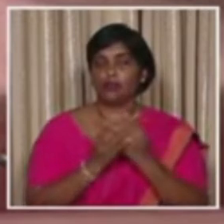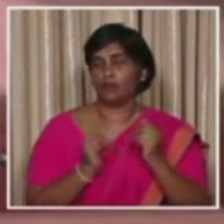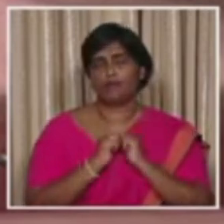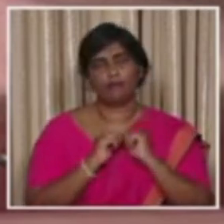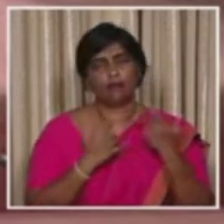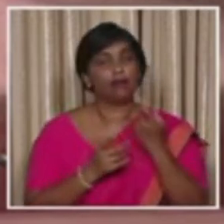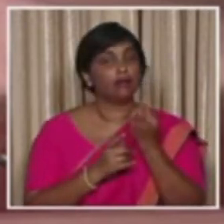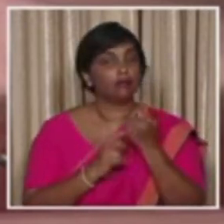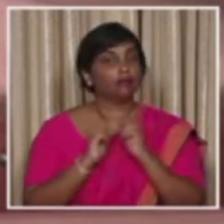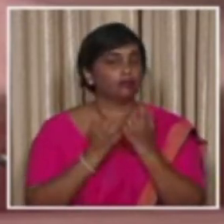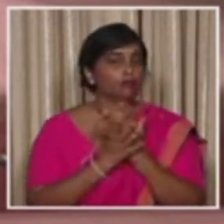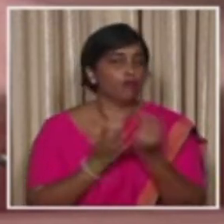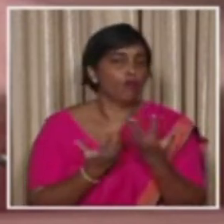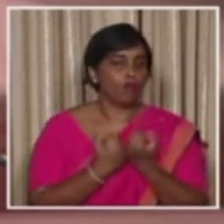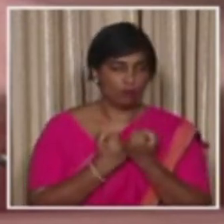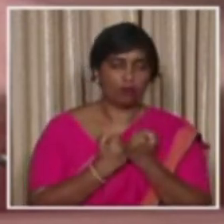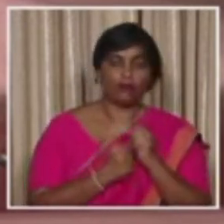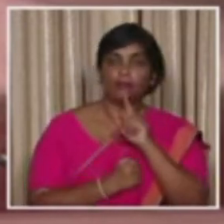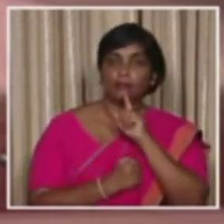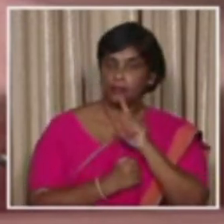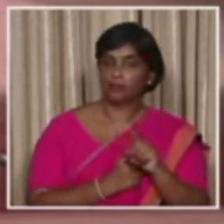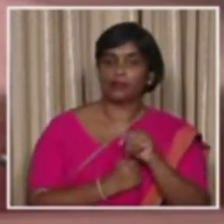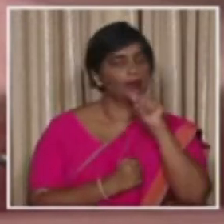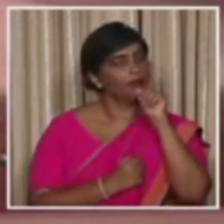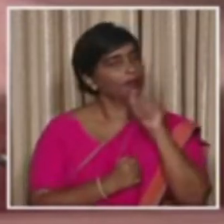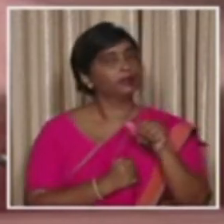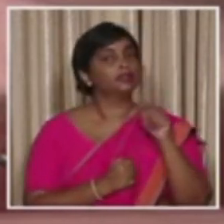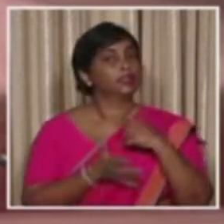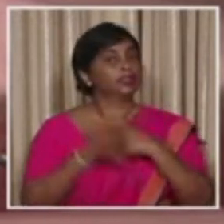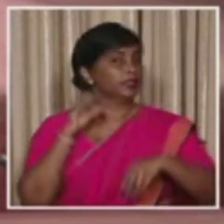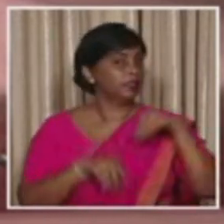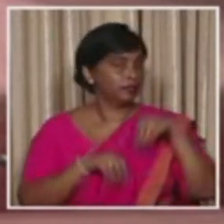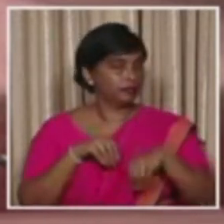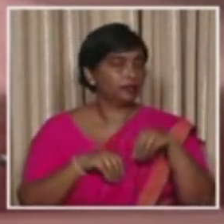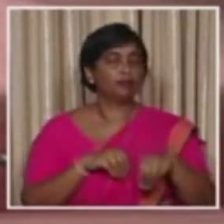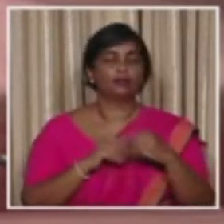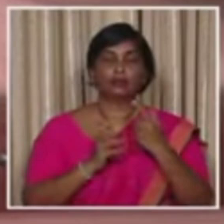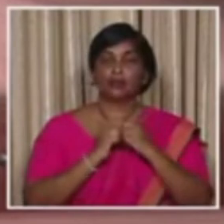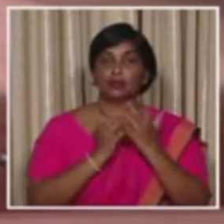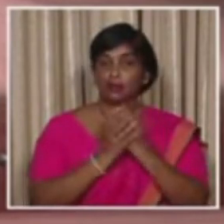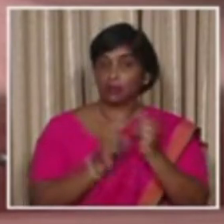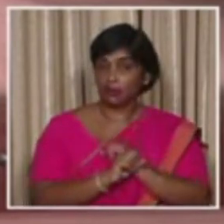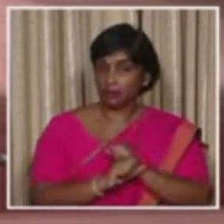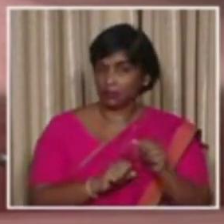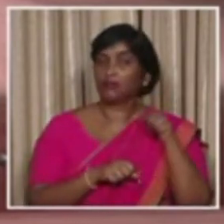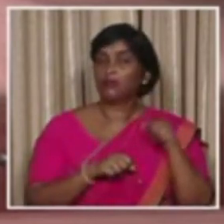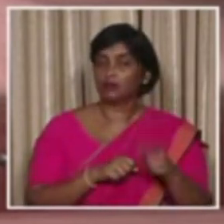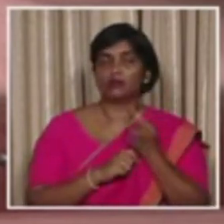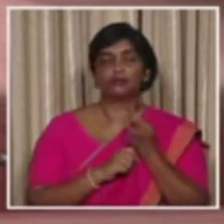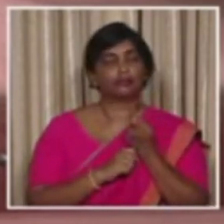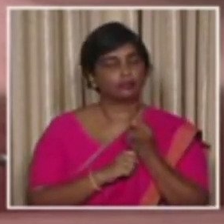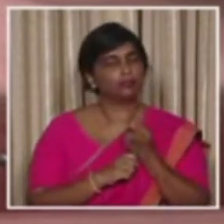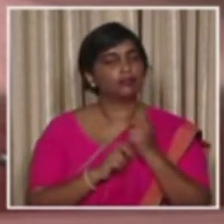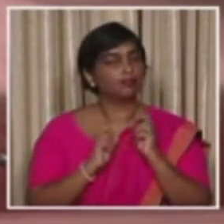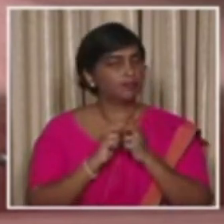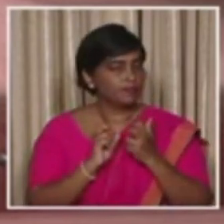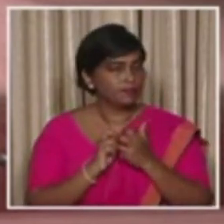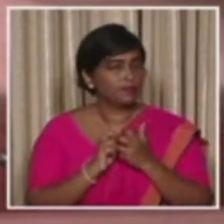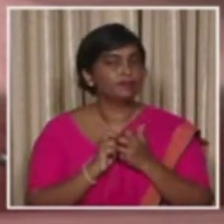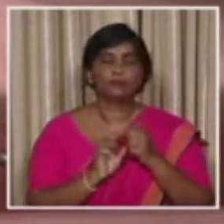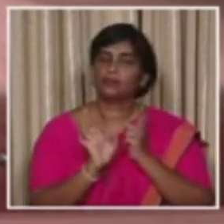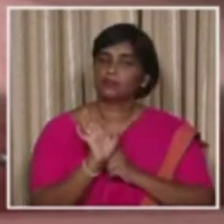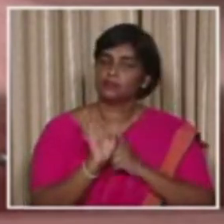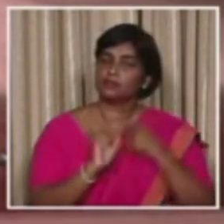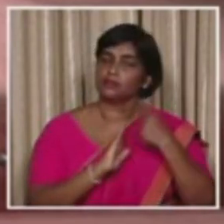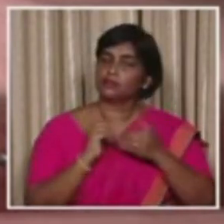தான் தேவை என்று சொன்னார். ஆனால் உண்மையிலேயே அரசியல் தீர்வு இல்லாமல் விட்டால் இந்த பொருளாதார பிரச்சனை, பொருளாதார நெருக்கடி தொடர்ந்தும் நீடித்துக் கொண்டே இருக்கும்